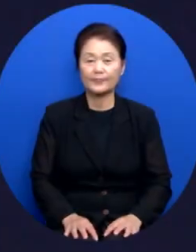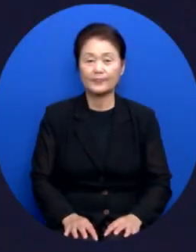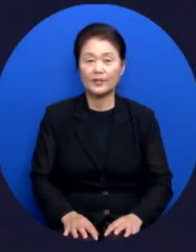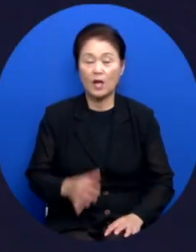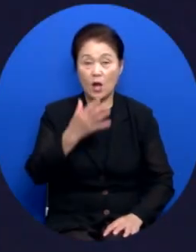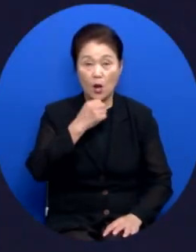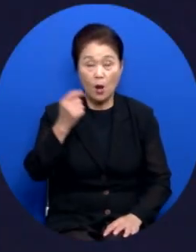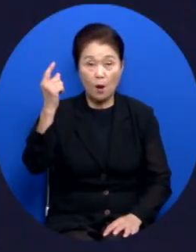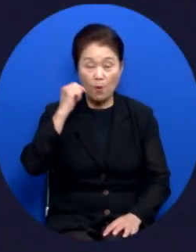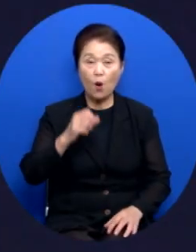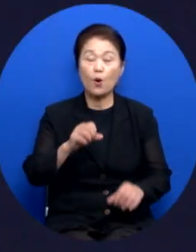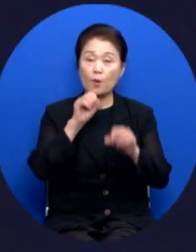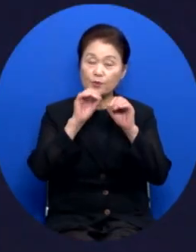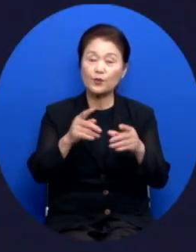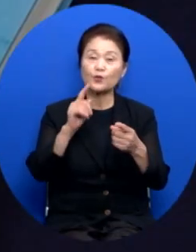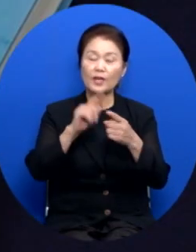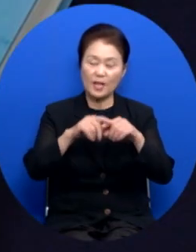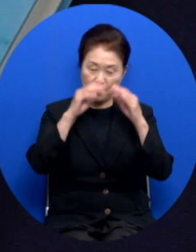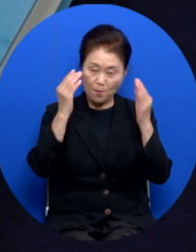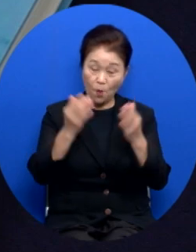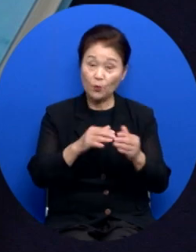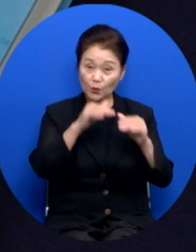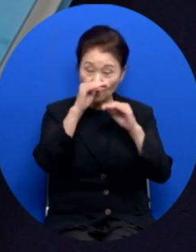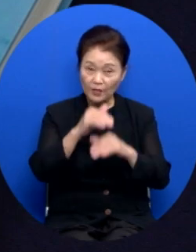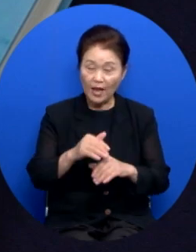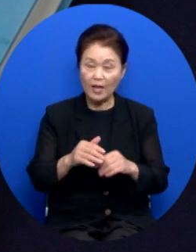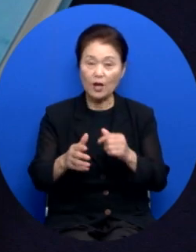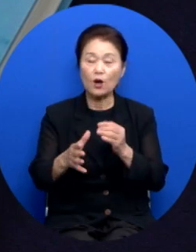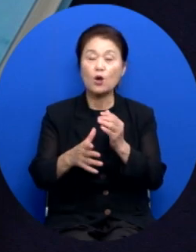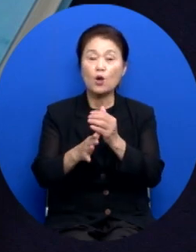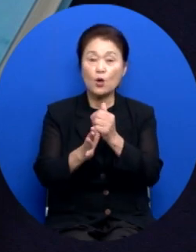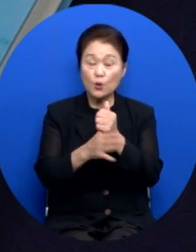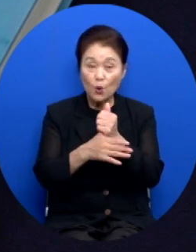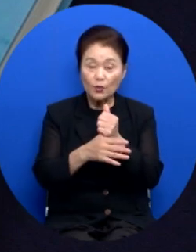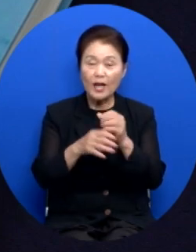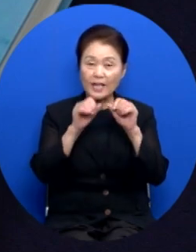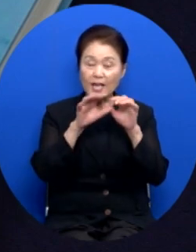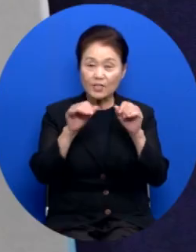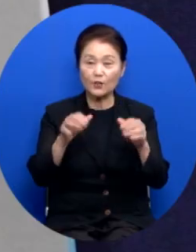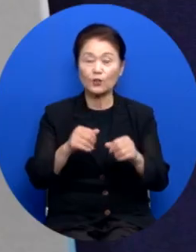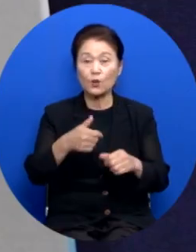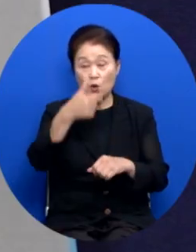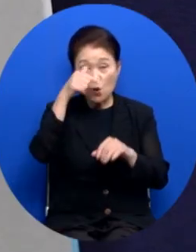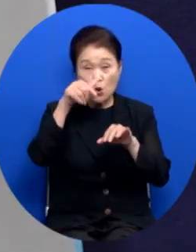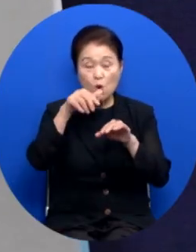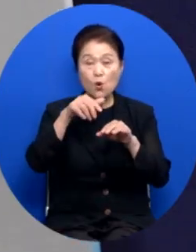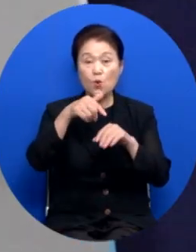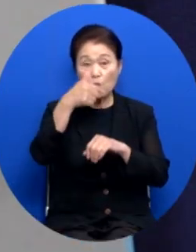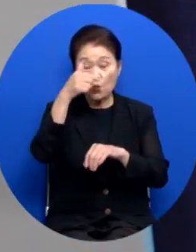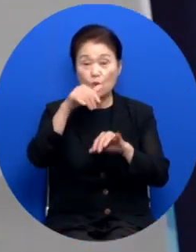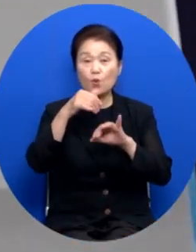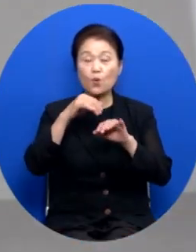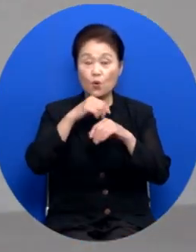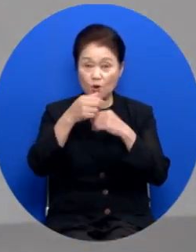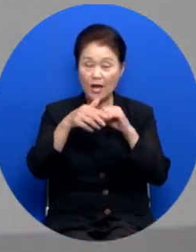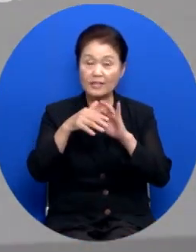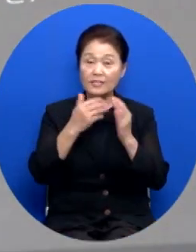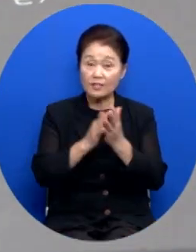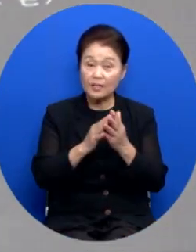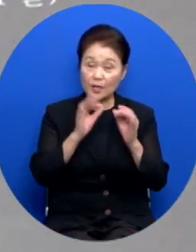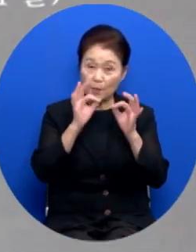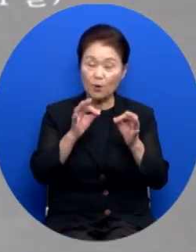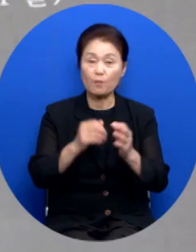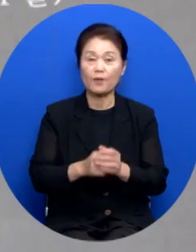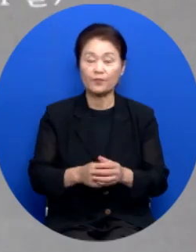복음 전도에 대한 모든 것, 요나의 전도. 구약의 대표적인 전도자로 꼽히는 요나. 그의